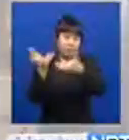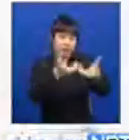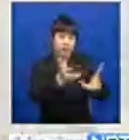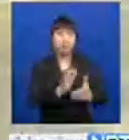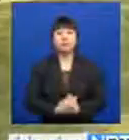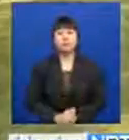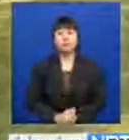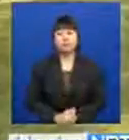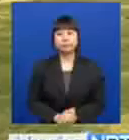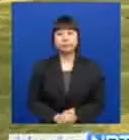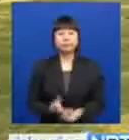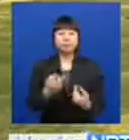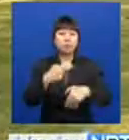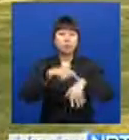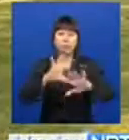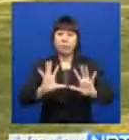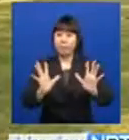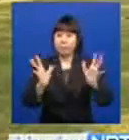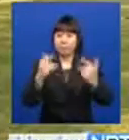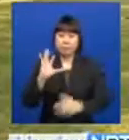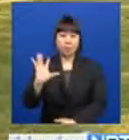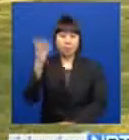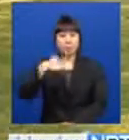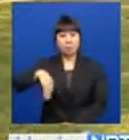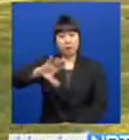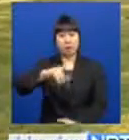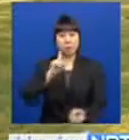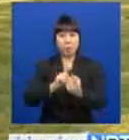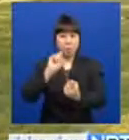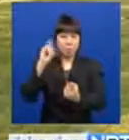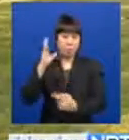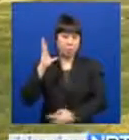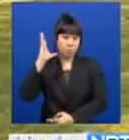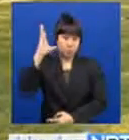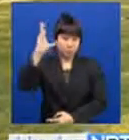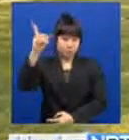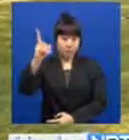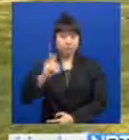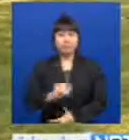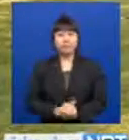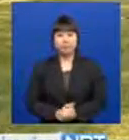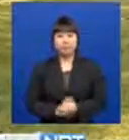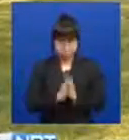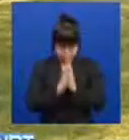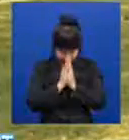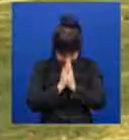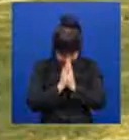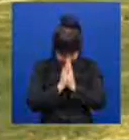หมดเวลาของเพื่อโลกเพื่อเราแล้วนะคะพบกันใหม่ในวันพรุ่งนี้สวัสดีค่ะ